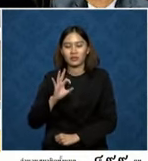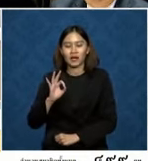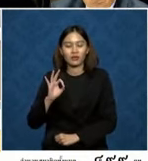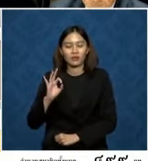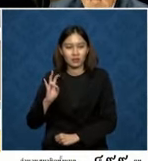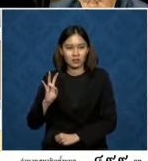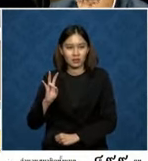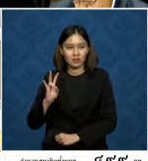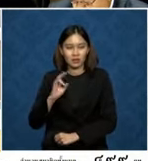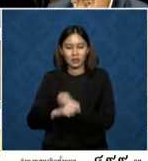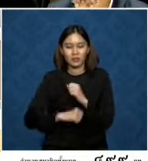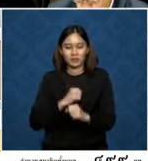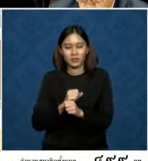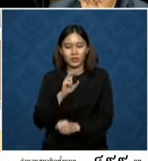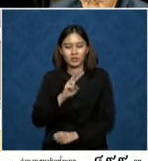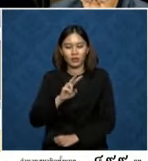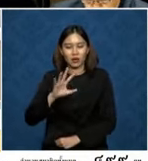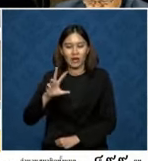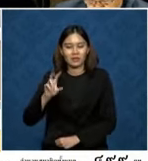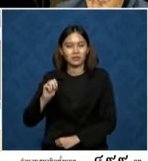2497ปี